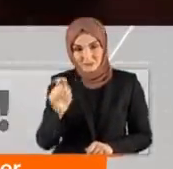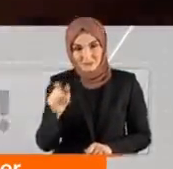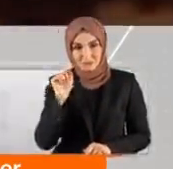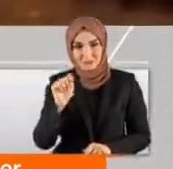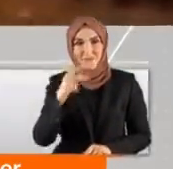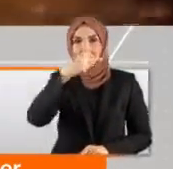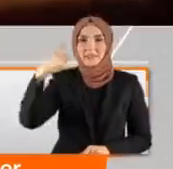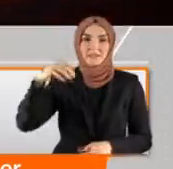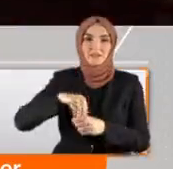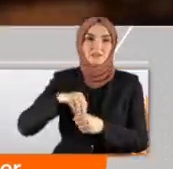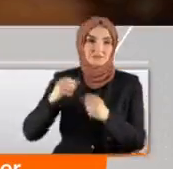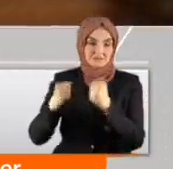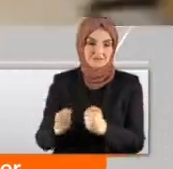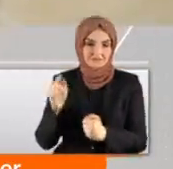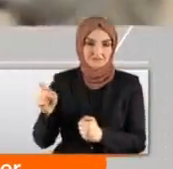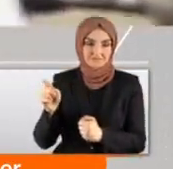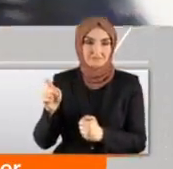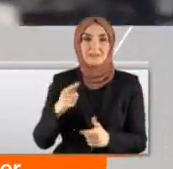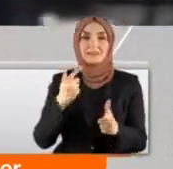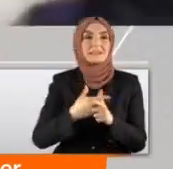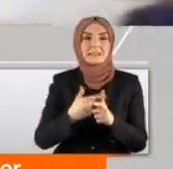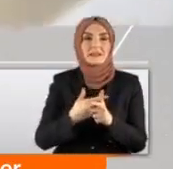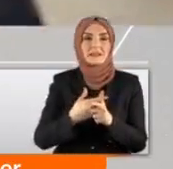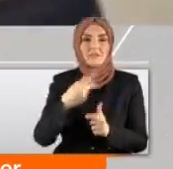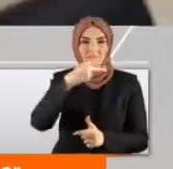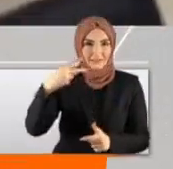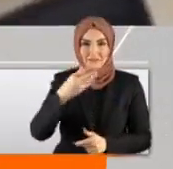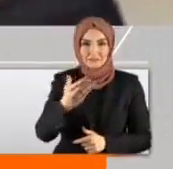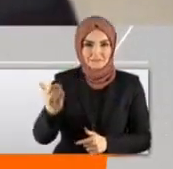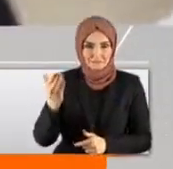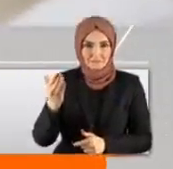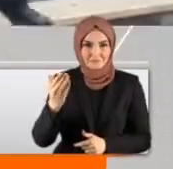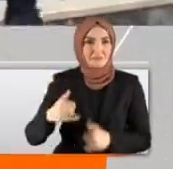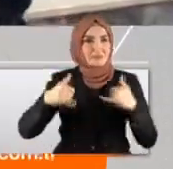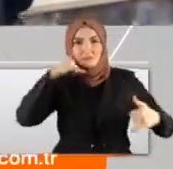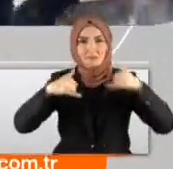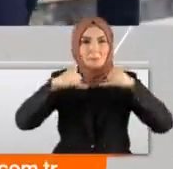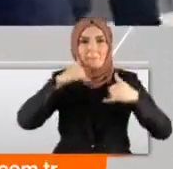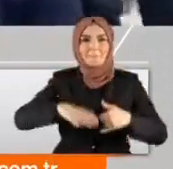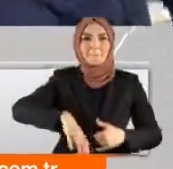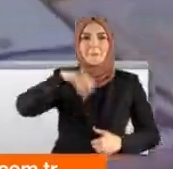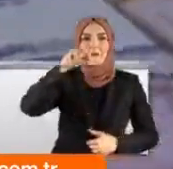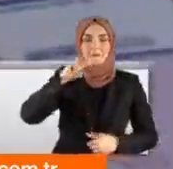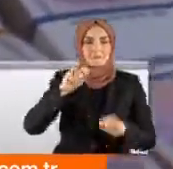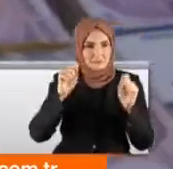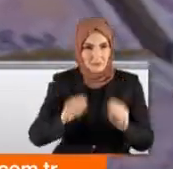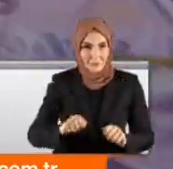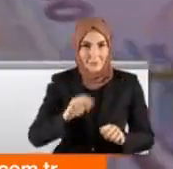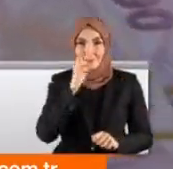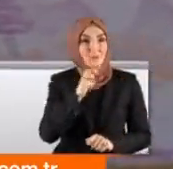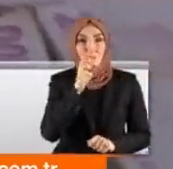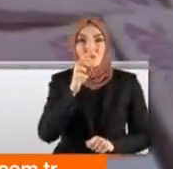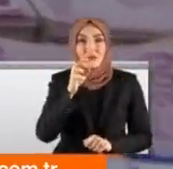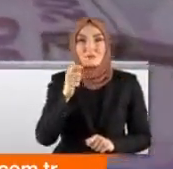Kiraladıkları bu villaları birer call center'a dönüştürüp tüm dolandırıcılığı da işte o merkezden yönettiler. Çete